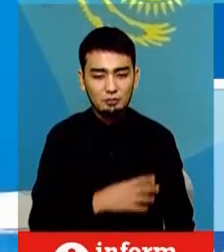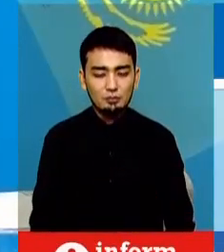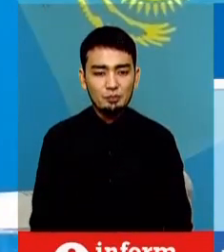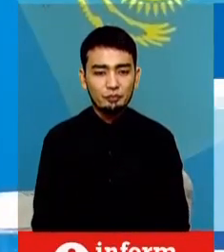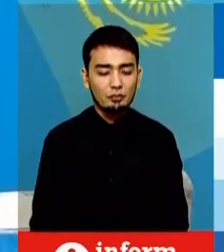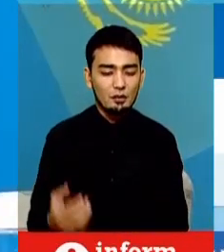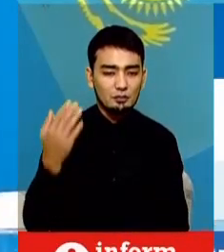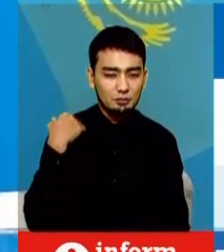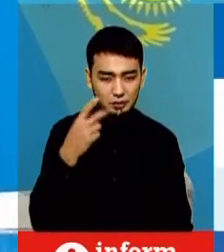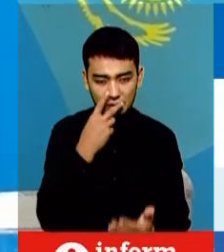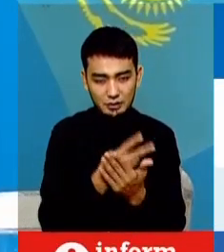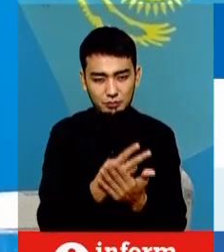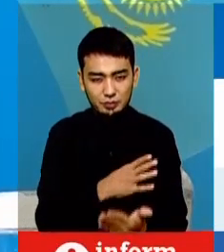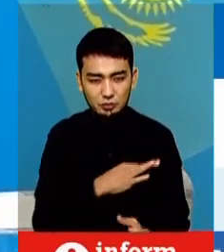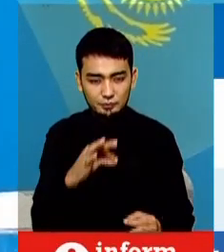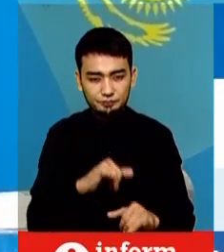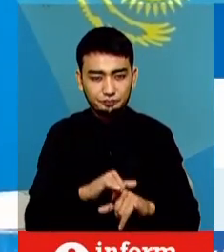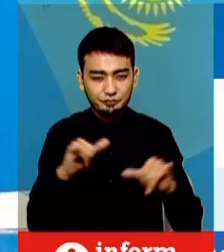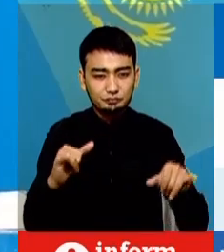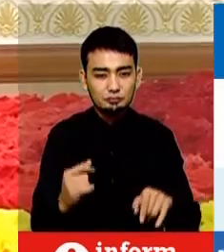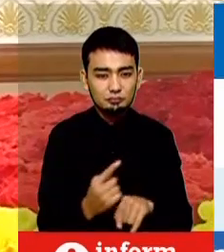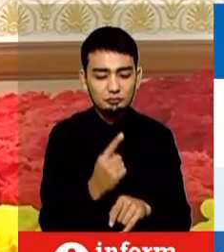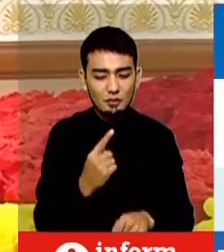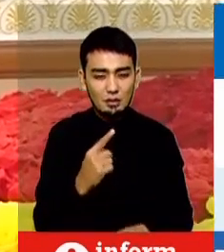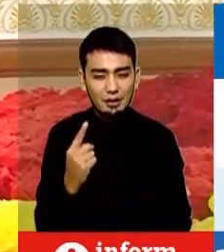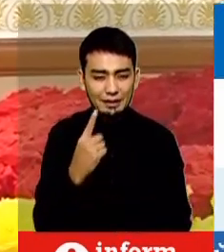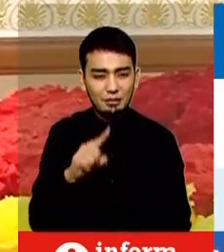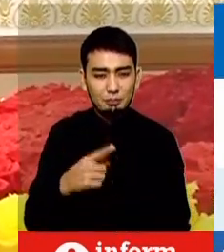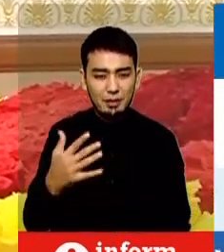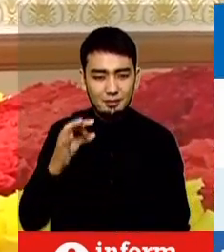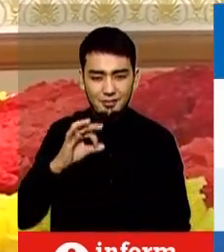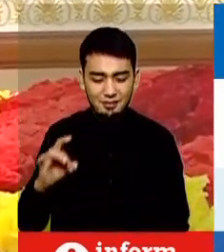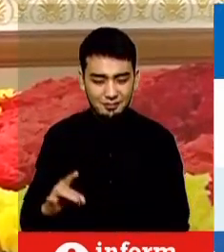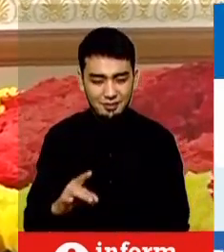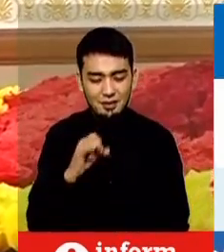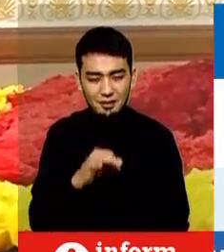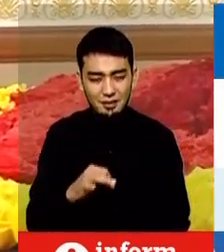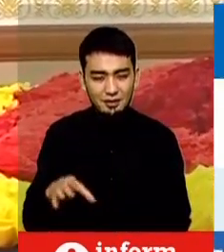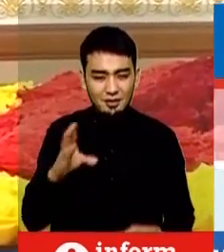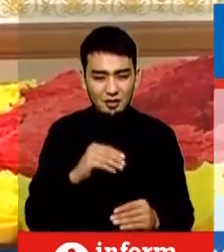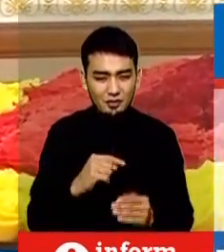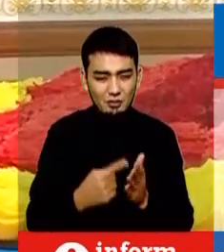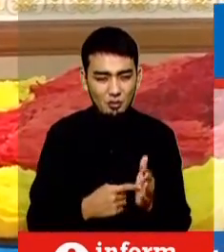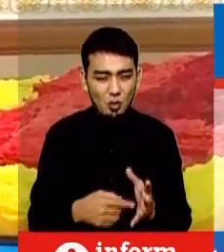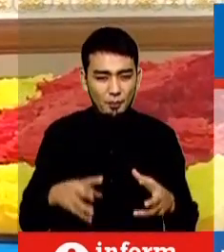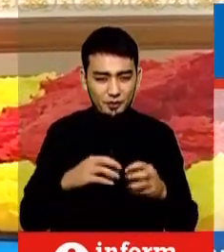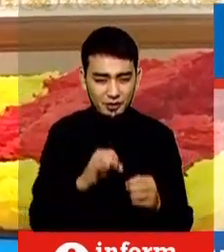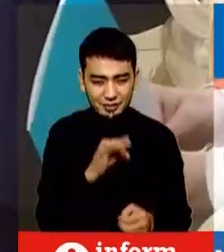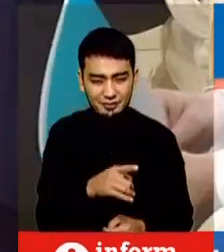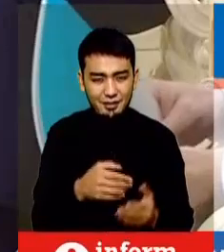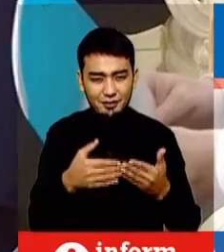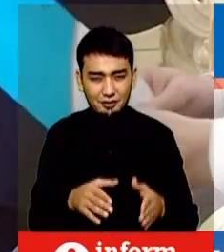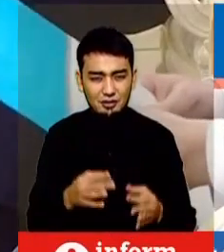Данный показатель можно увеличить в 1,5 раза, если будут утверждены общие требования. Унификация. Эта инициатива открывает